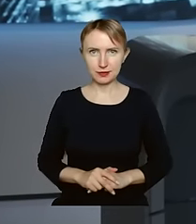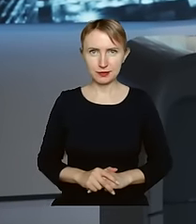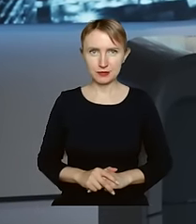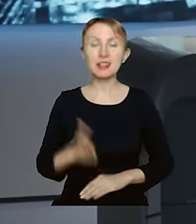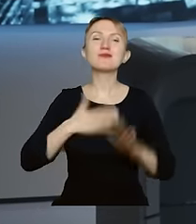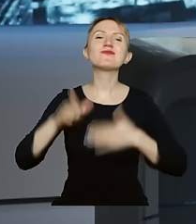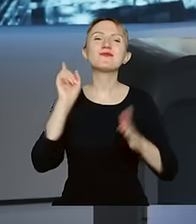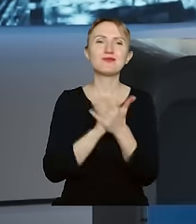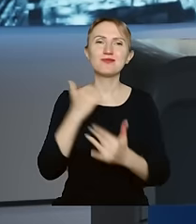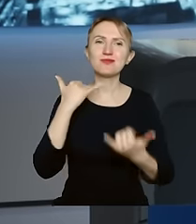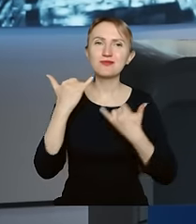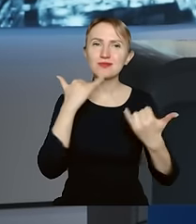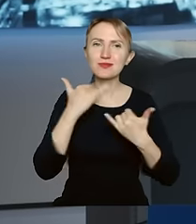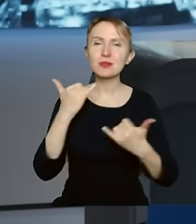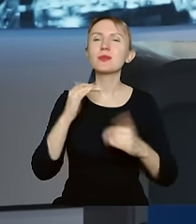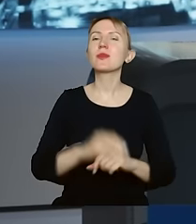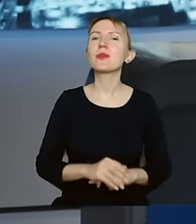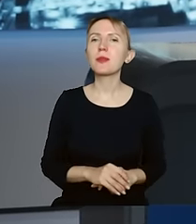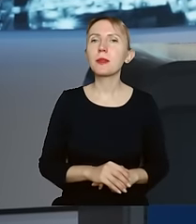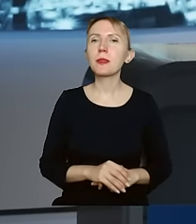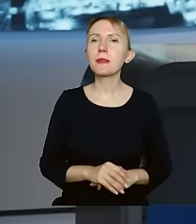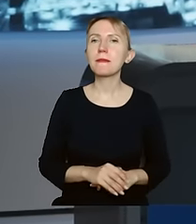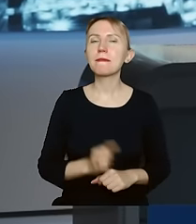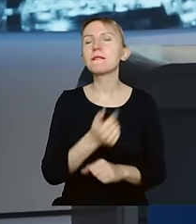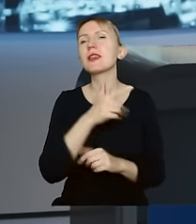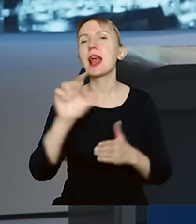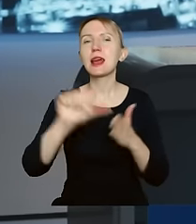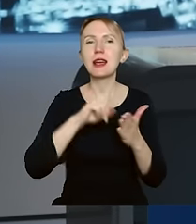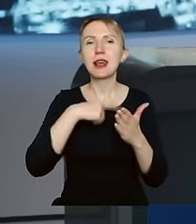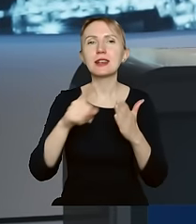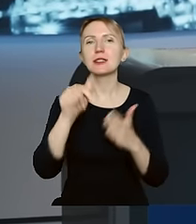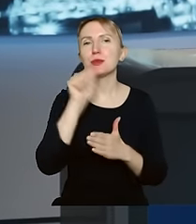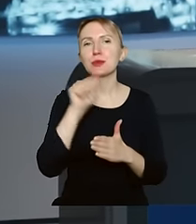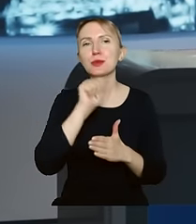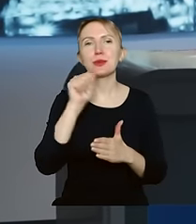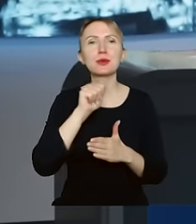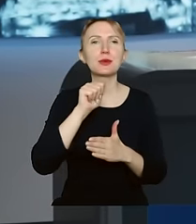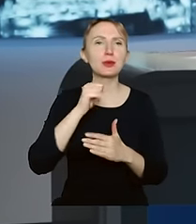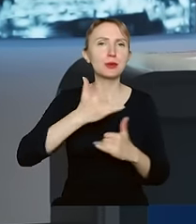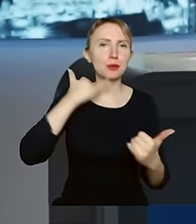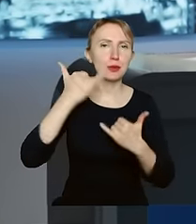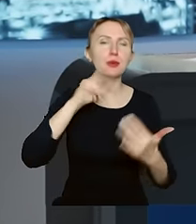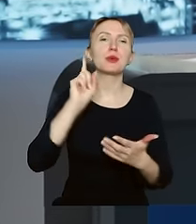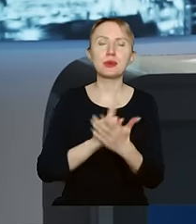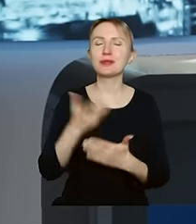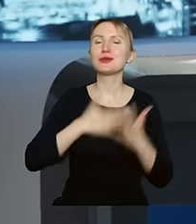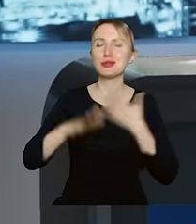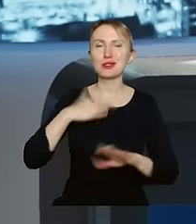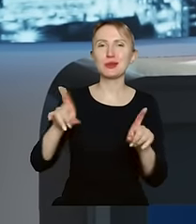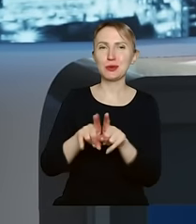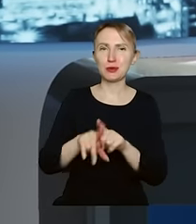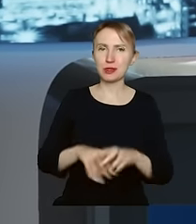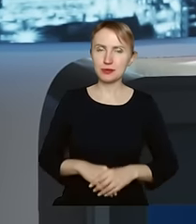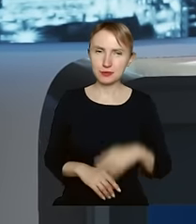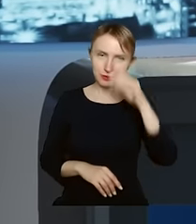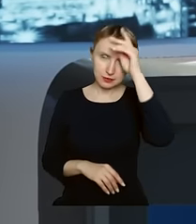że się dozwoniłem w końcu po takich wielu próbach, ale się udało. Bardzo się cieszę również, tak? Także się odniosę